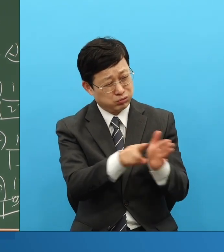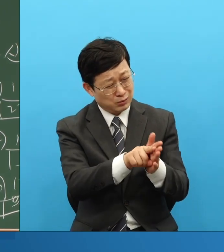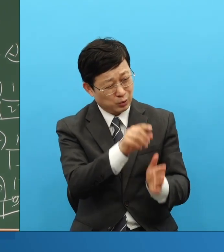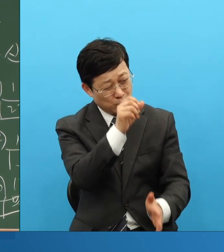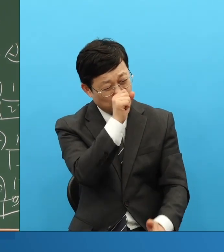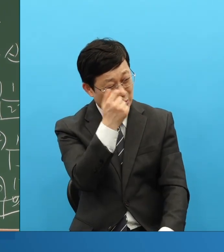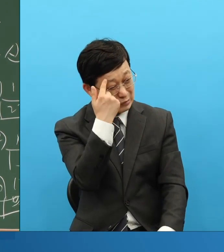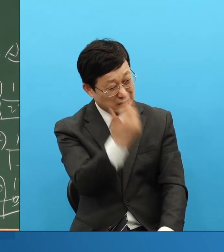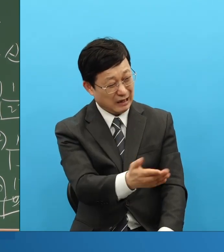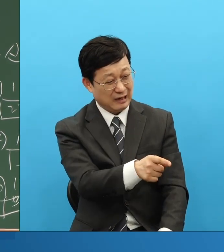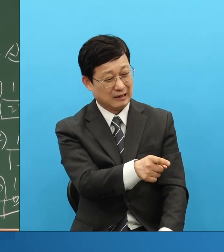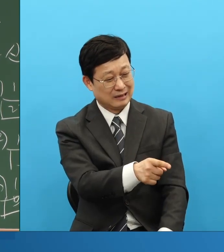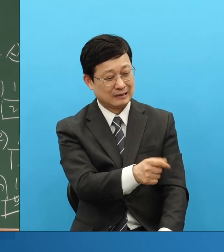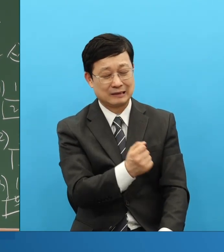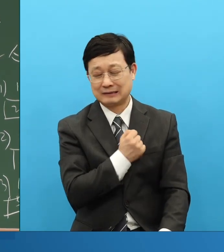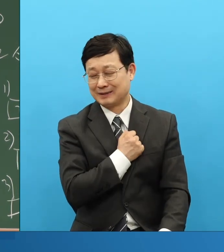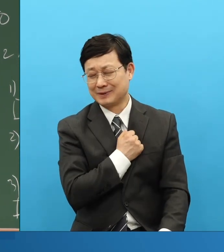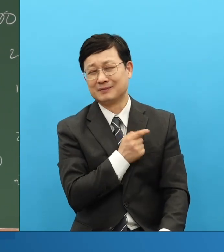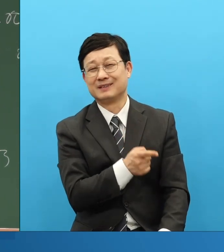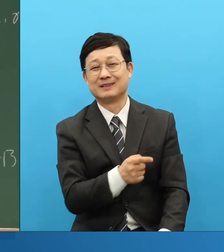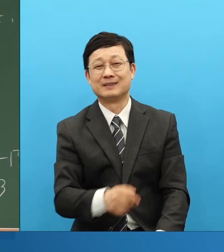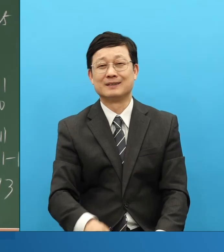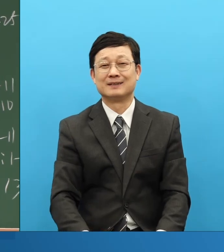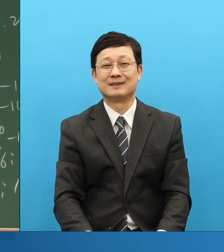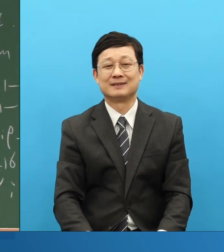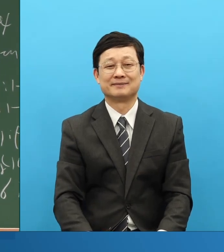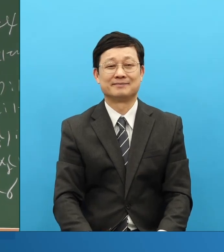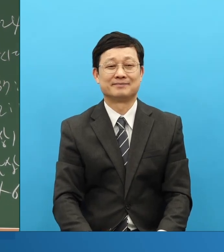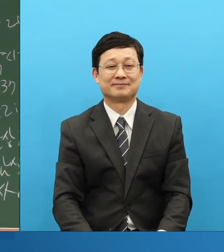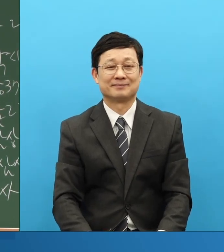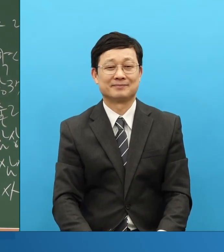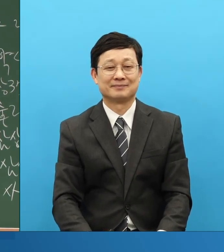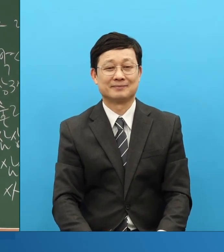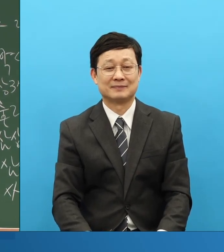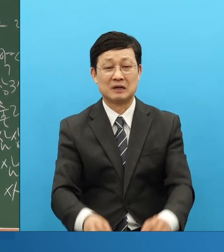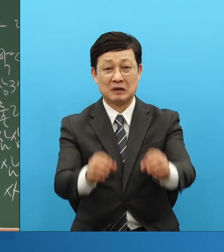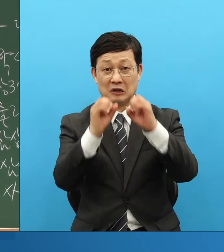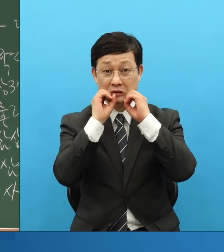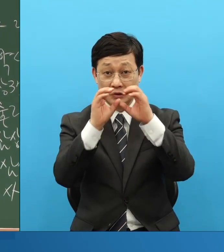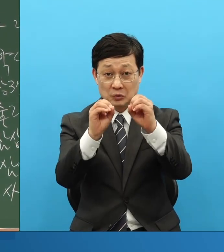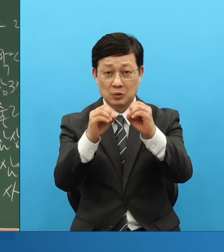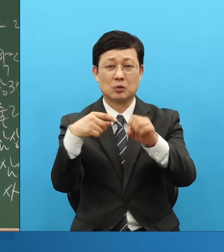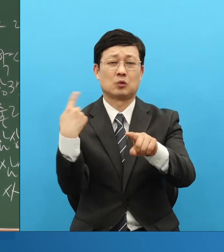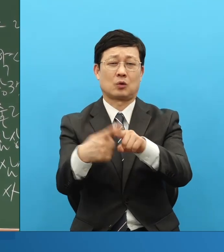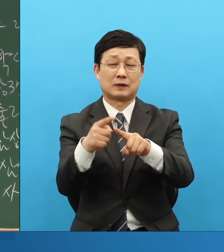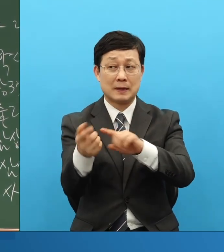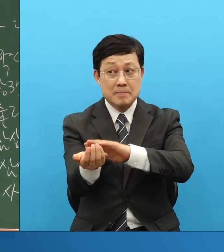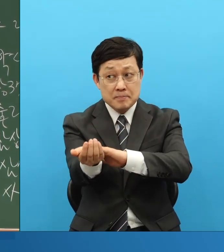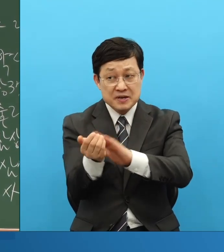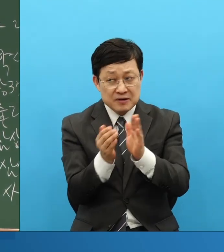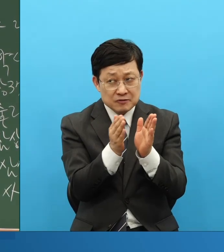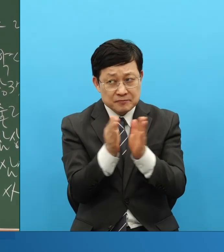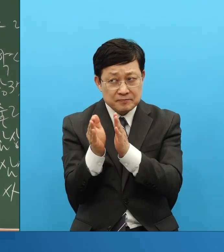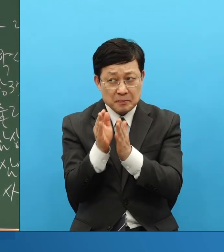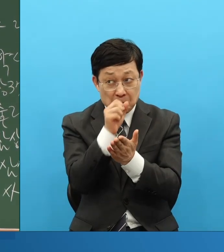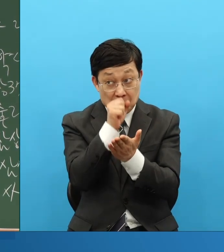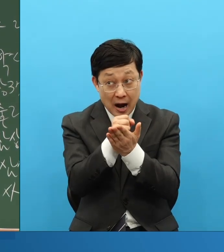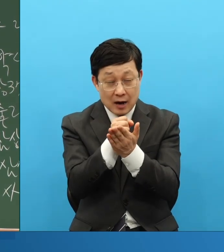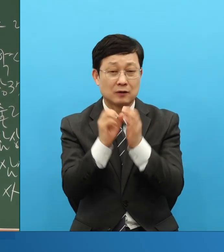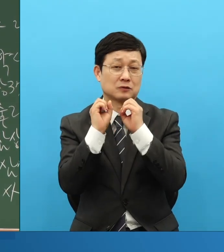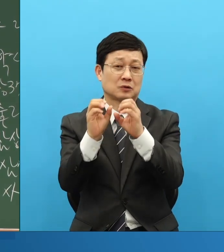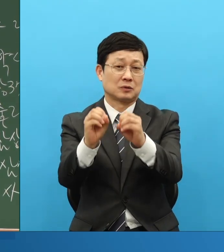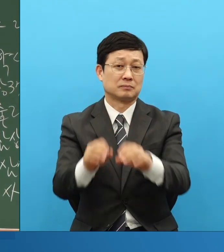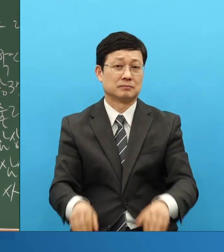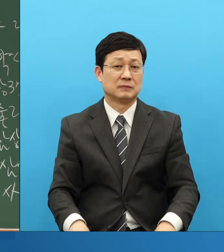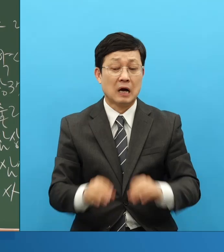I look at that, I say, wow, they've got some nerve. One says you could say they've got really good faith. 전도도 이렇게 해야 돼요. But you have to do evangelism like this as well. 아니, 전도가